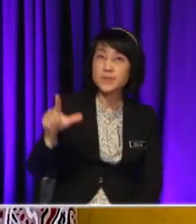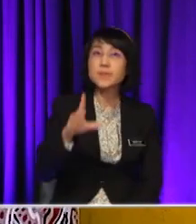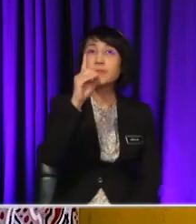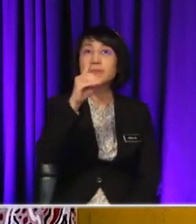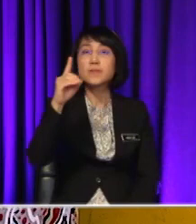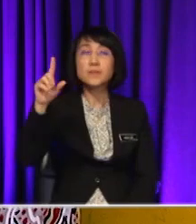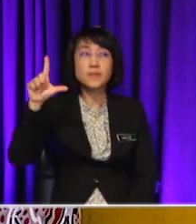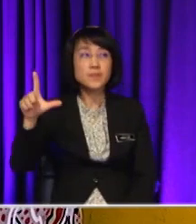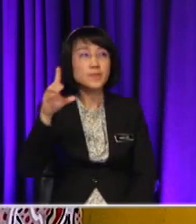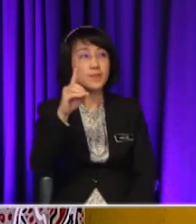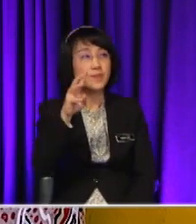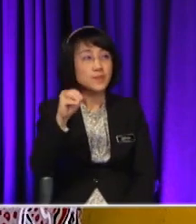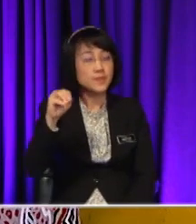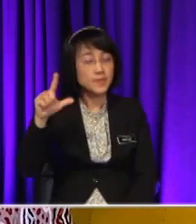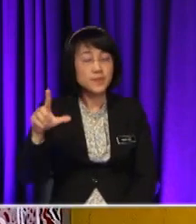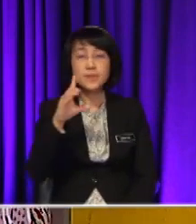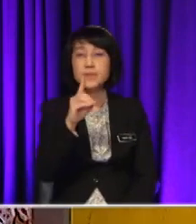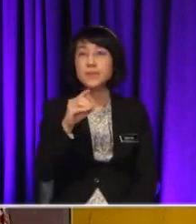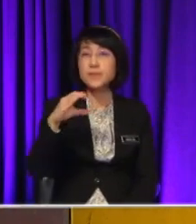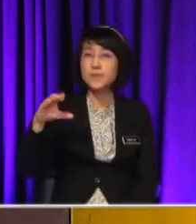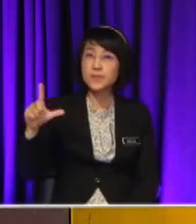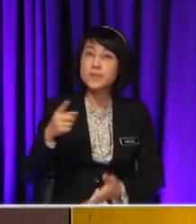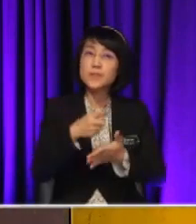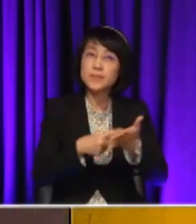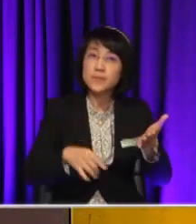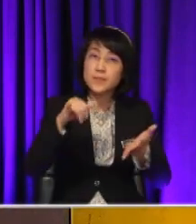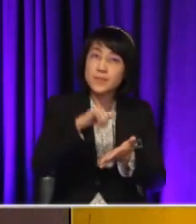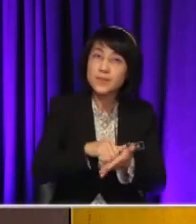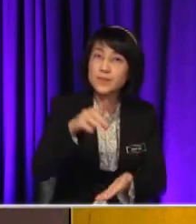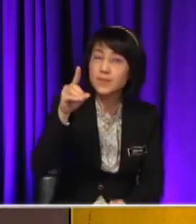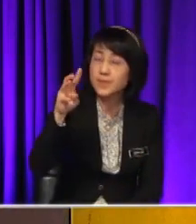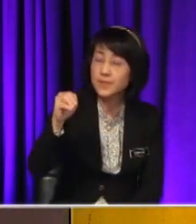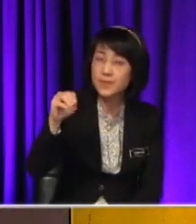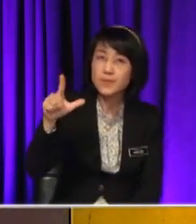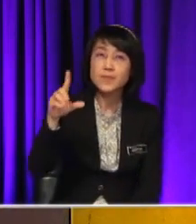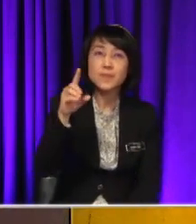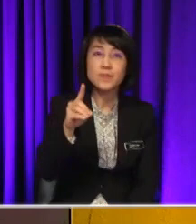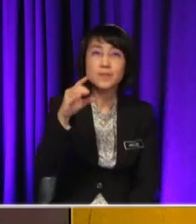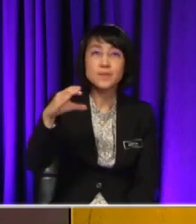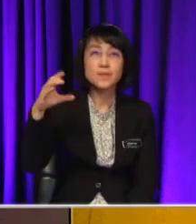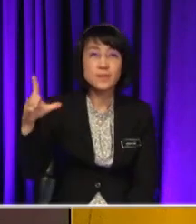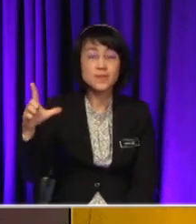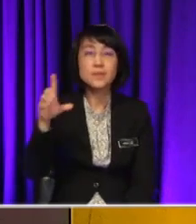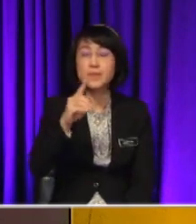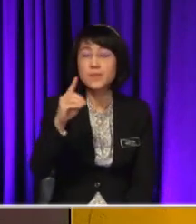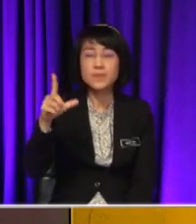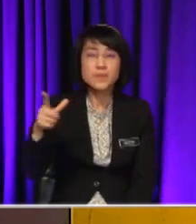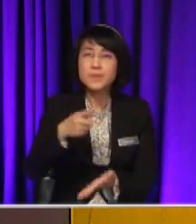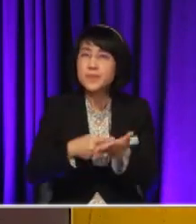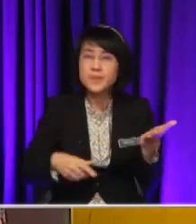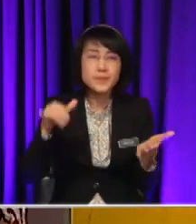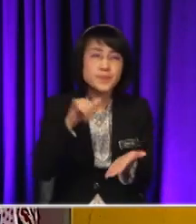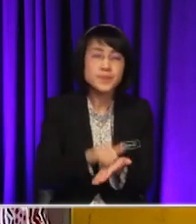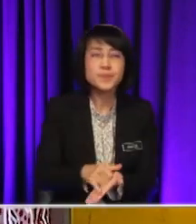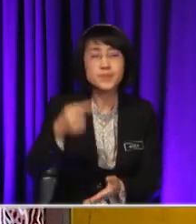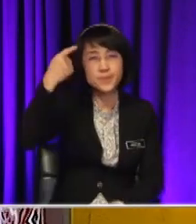dml dengan DCR jadi apa itu dml dcl dengan DDL so untuk tajuk